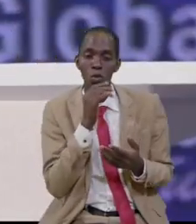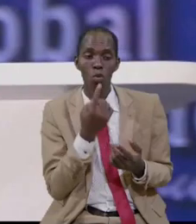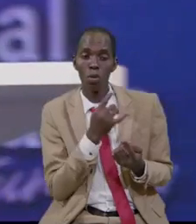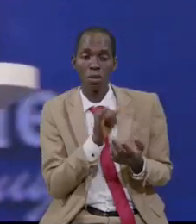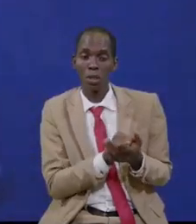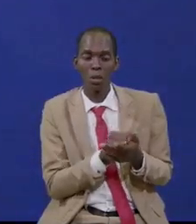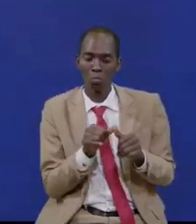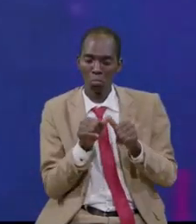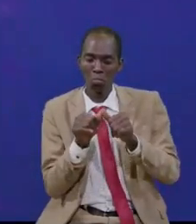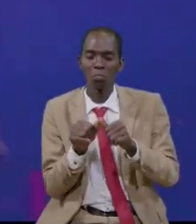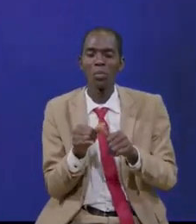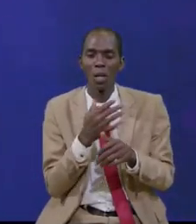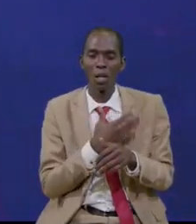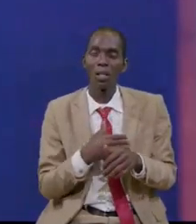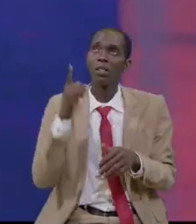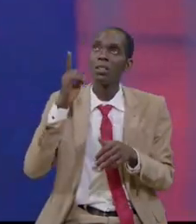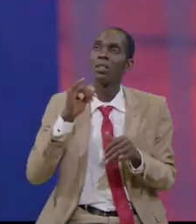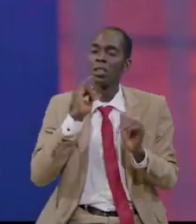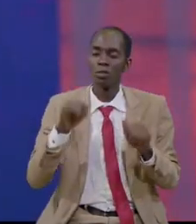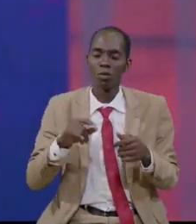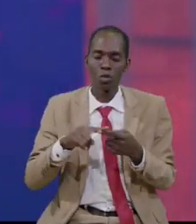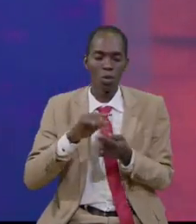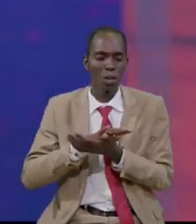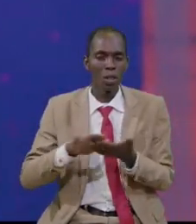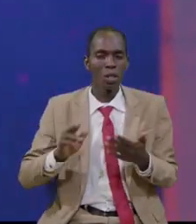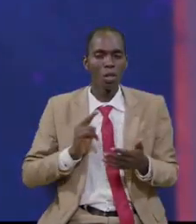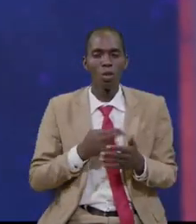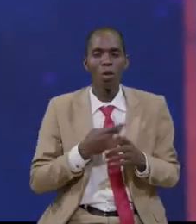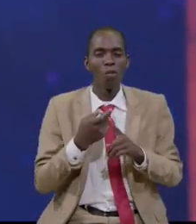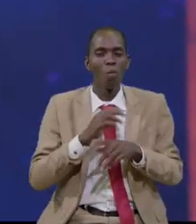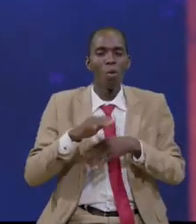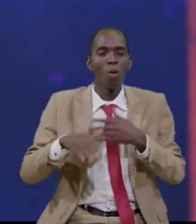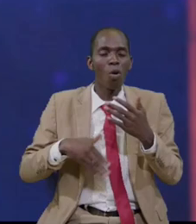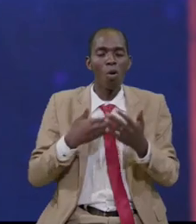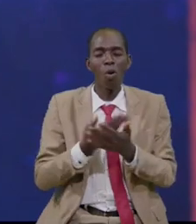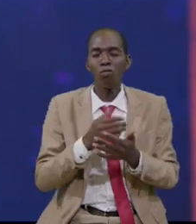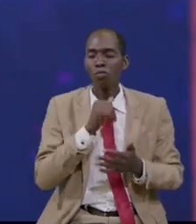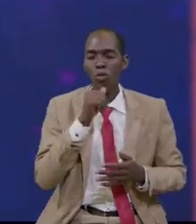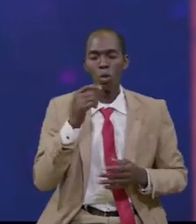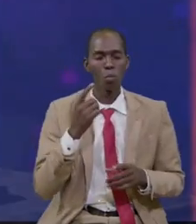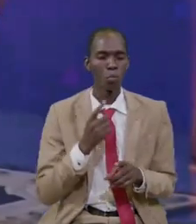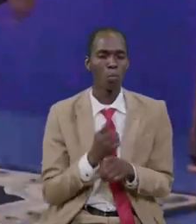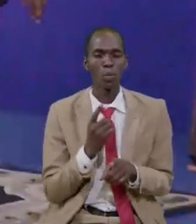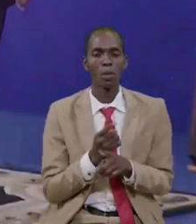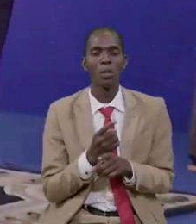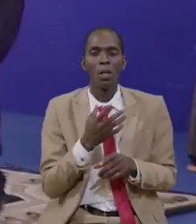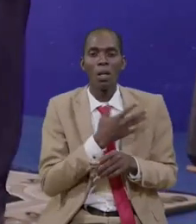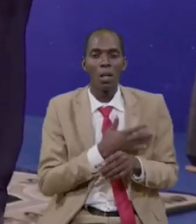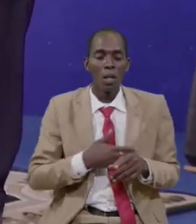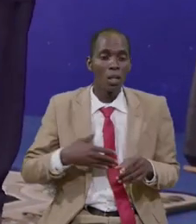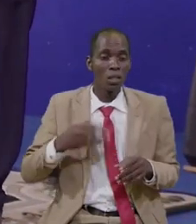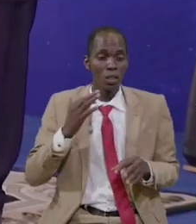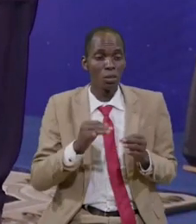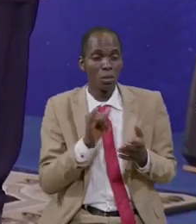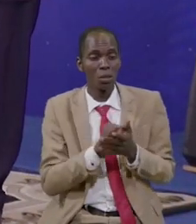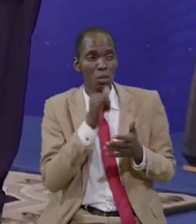et nous purifier de toute injustice. Et lorsque cela a eu lieu, maintenant nous venons aux autres